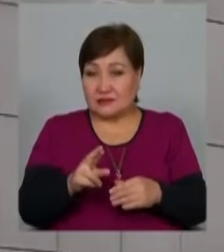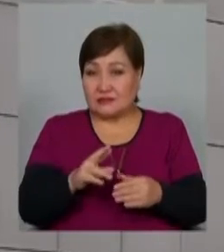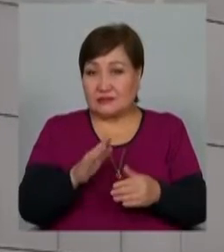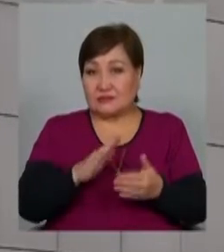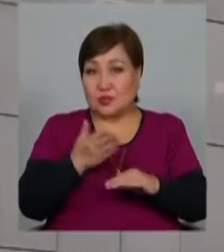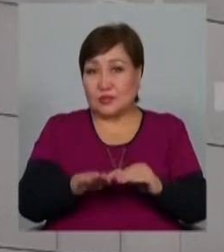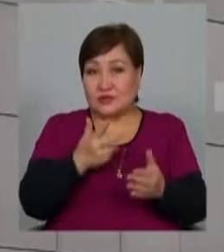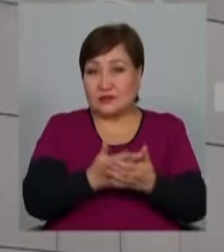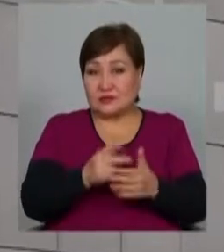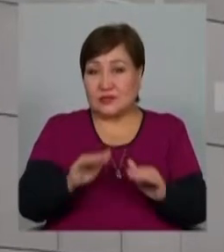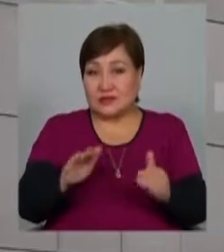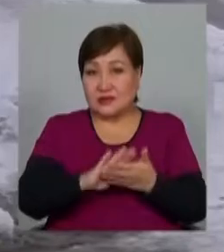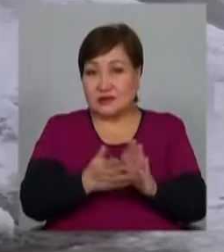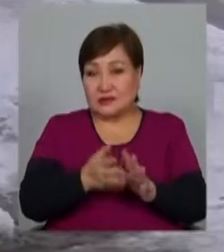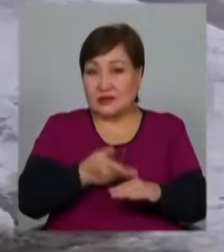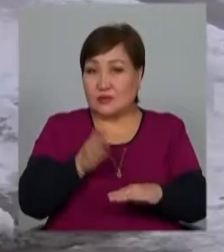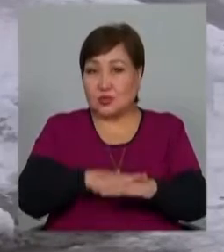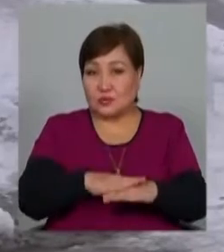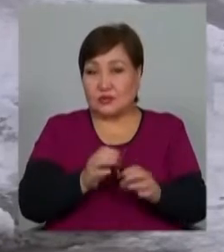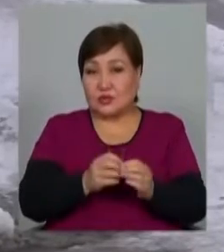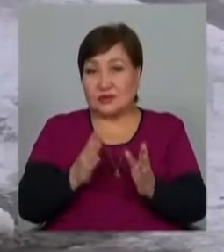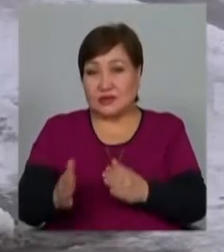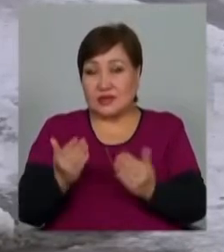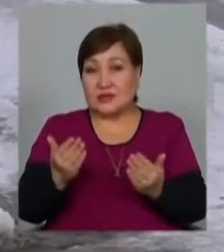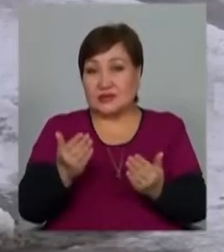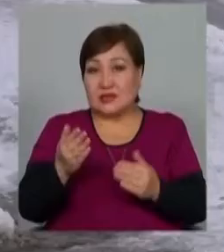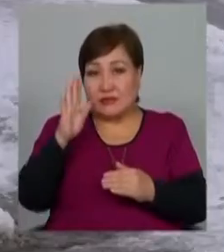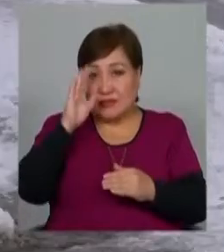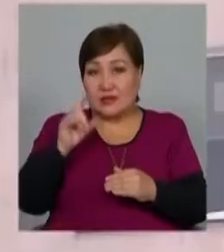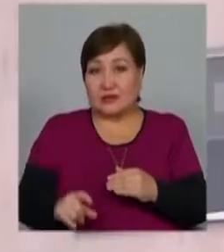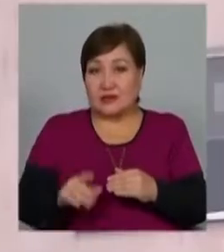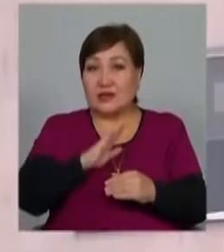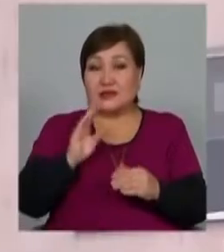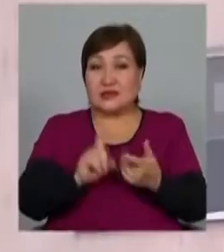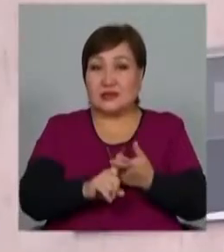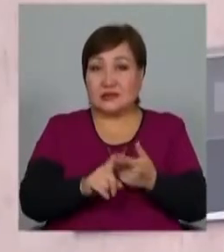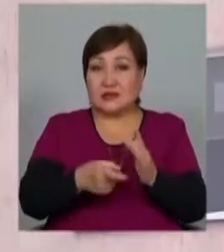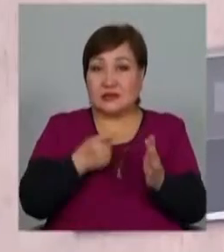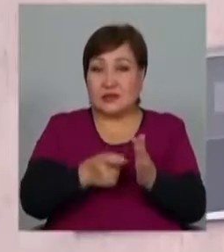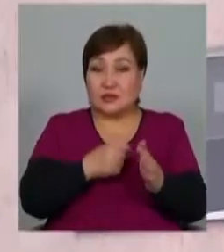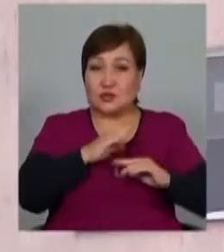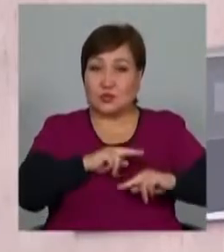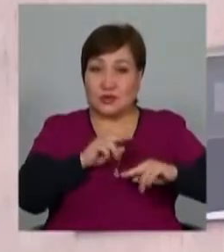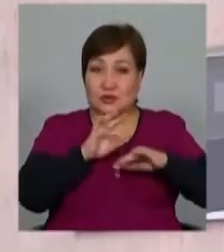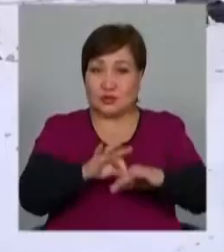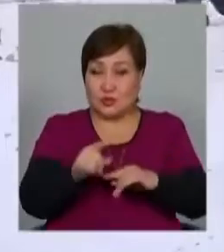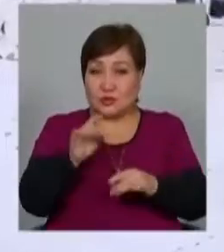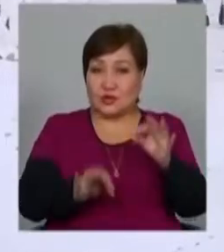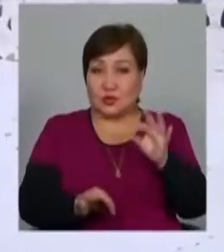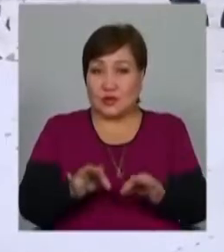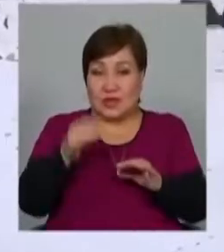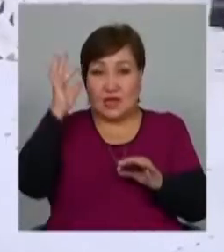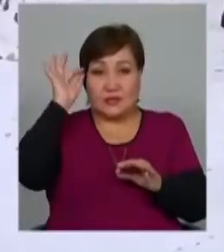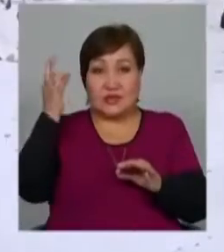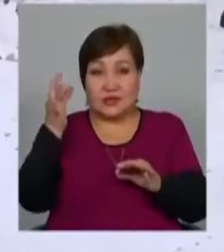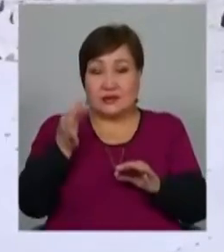Облыстық полиция департаментінің мәлімдеуінше, қазір баланың анасына қатысты тергеу жұмыстары жүргізілуде. Оған сот психиатриялық